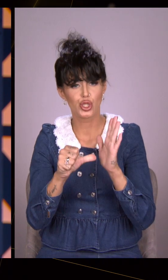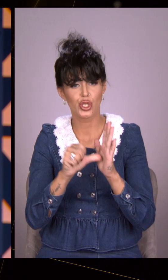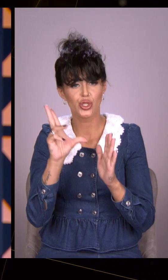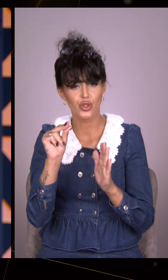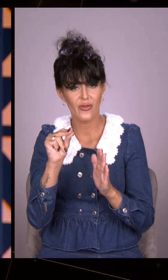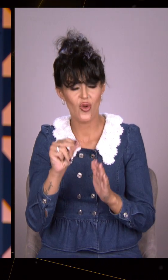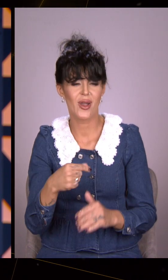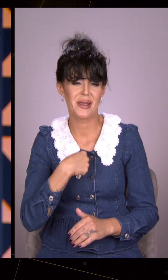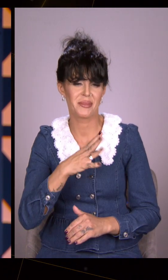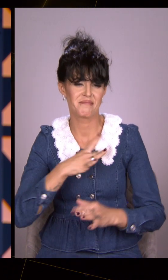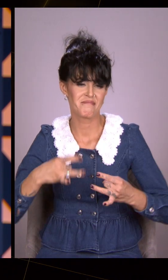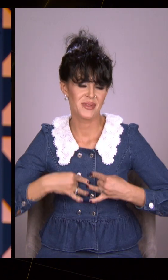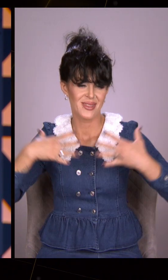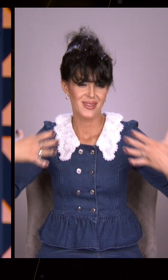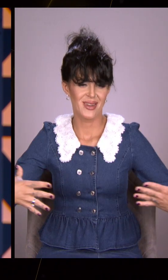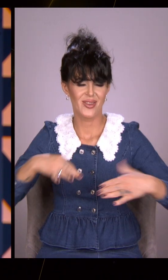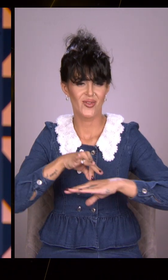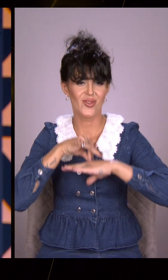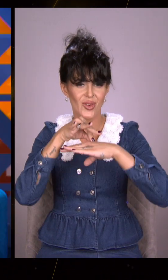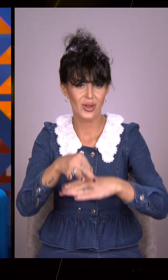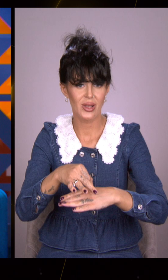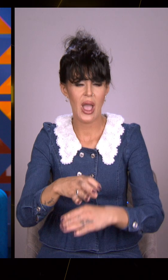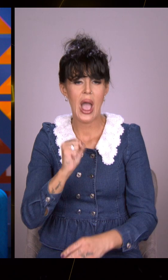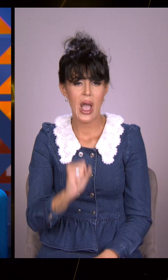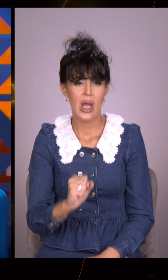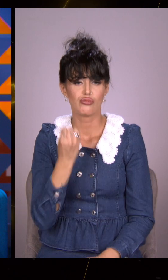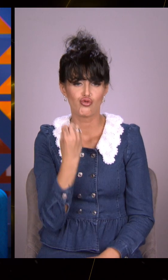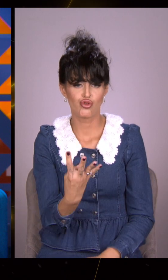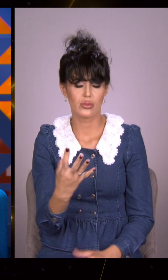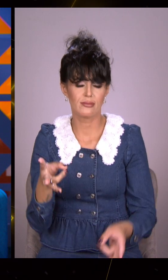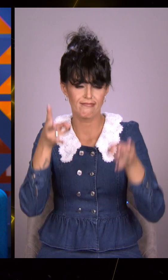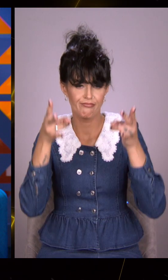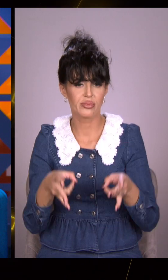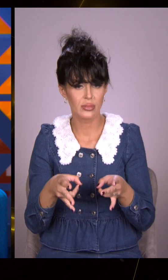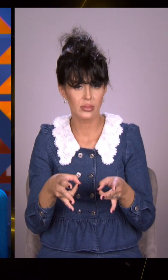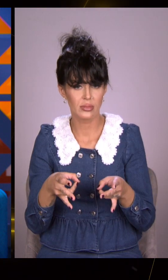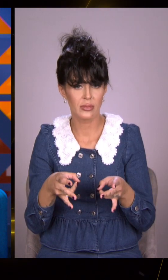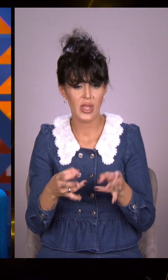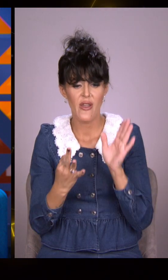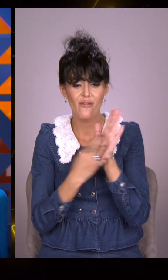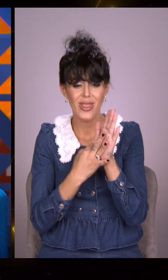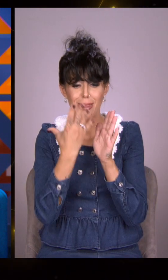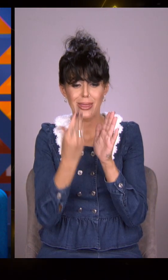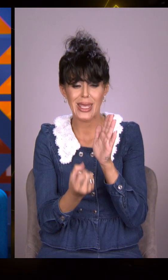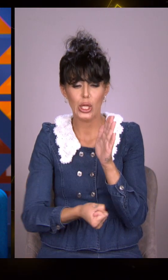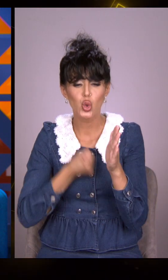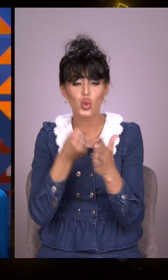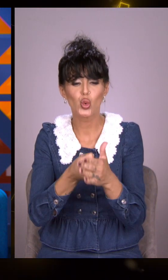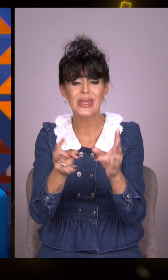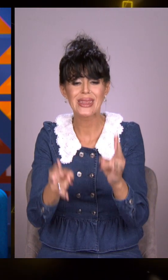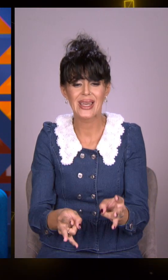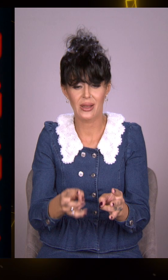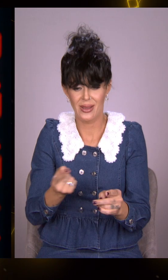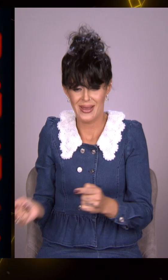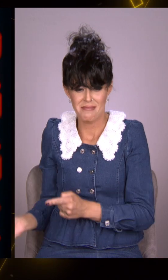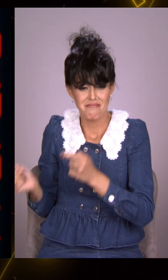входи. А 14-го це все сталося. Тобто за 8 днів до трагедії вони переїхали, ну, в нову, так, квартиру.